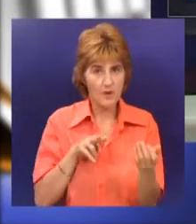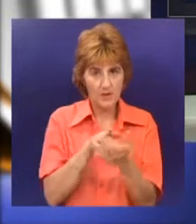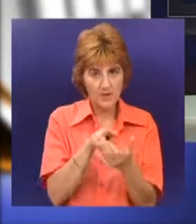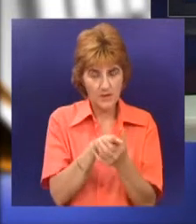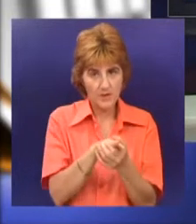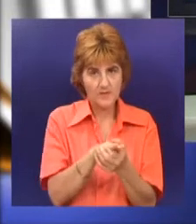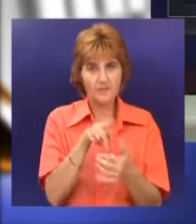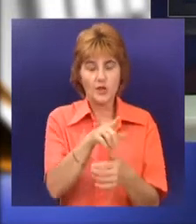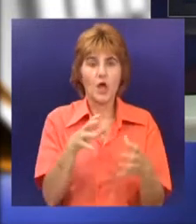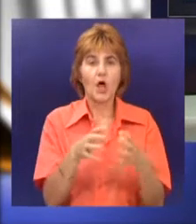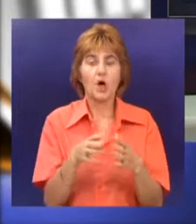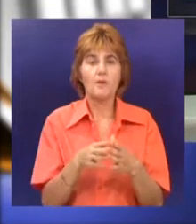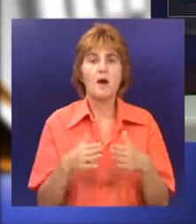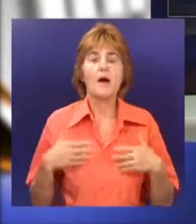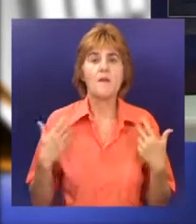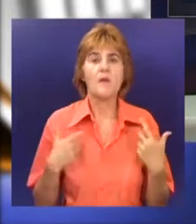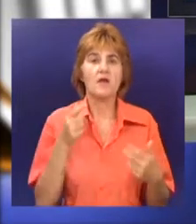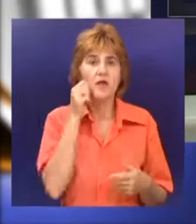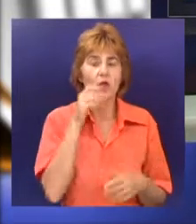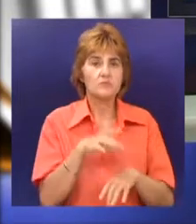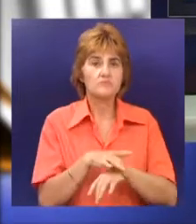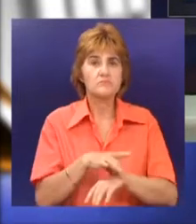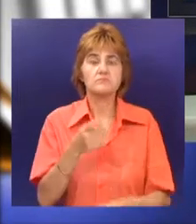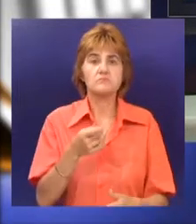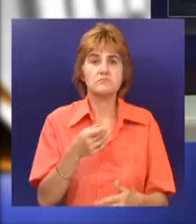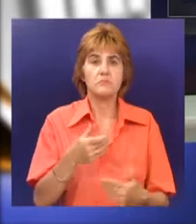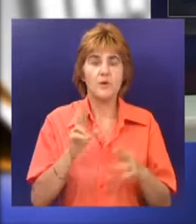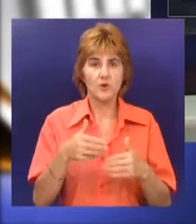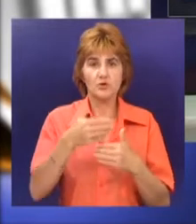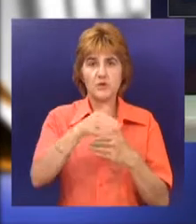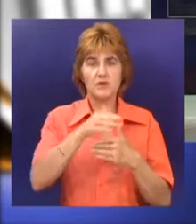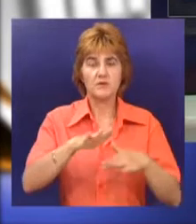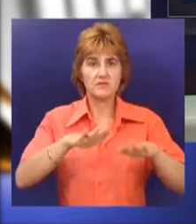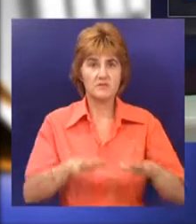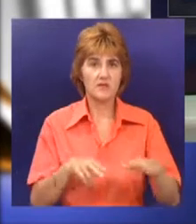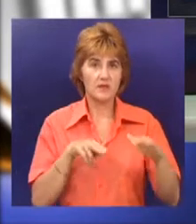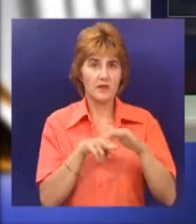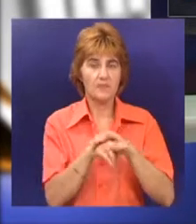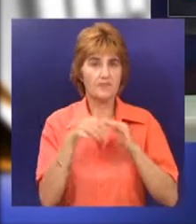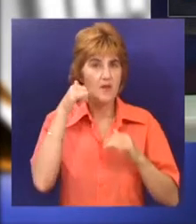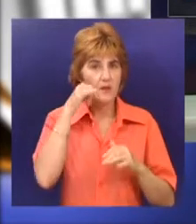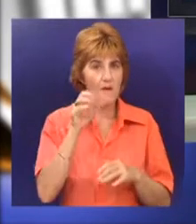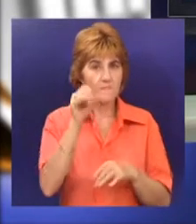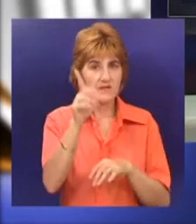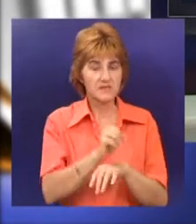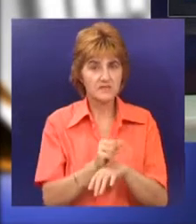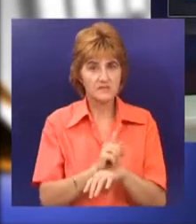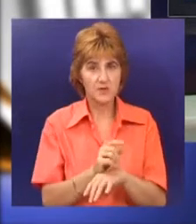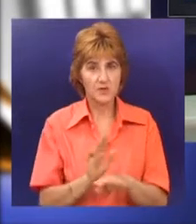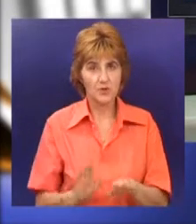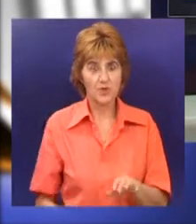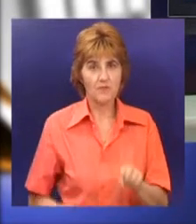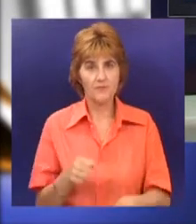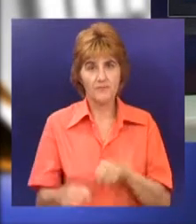telefone koji je osmislila i napravila grupa mladih vojvođanskih inovatora. Izum nosi naziv klupa za punjenje na kojoj za 15 minuta